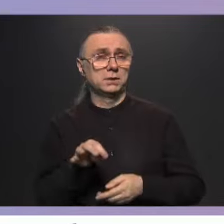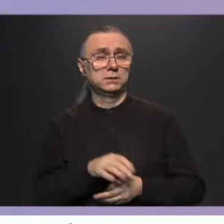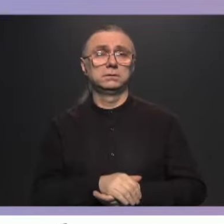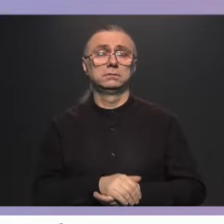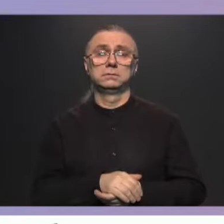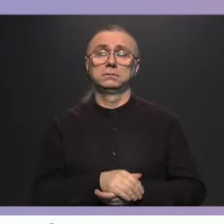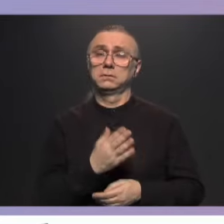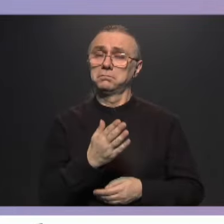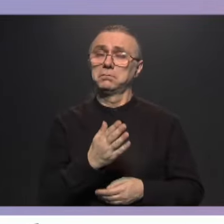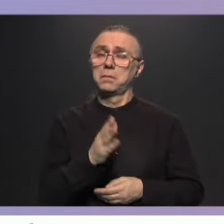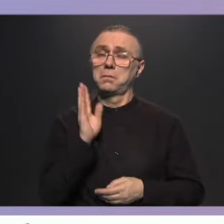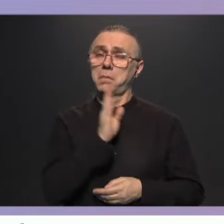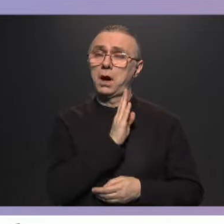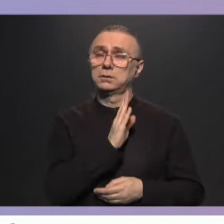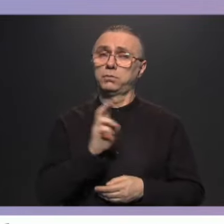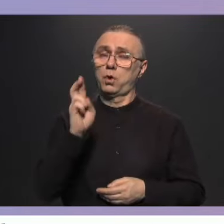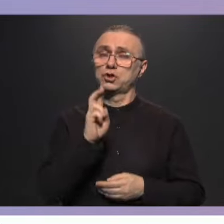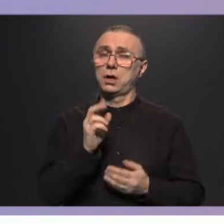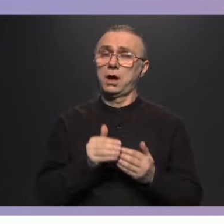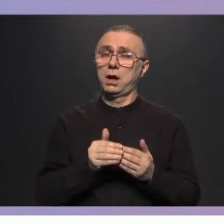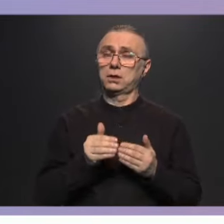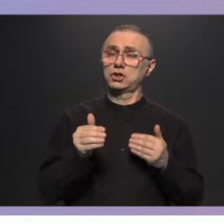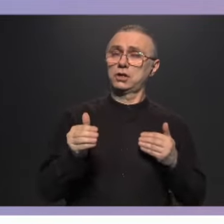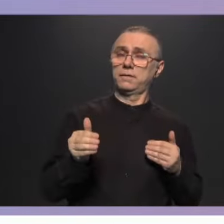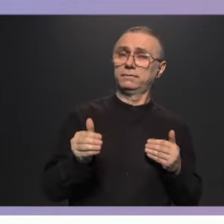она отошла в сторону. И